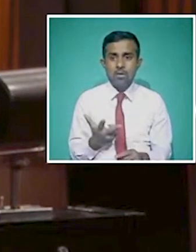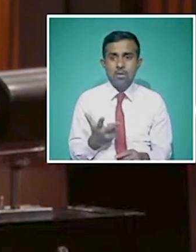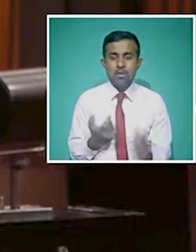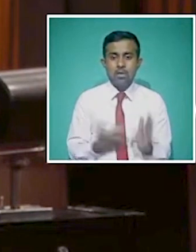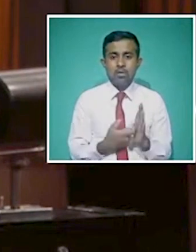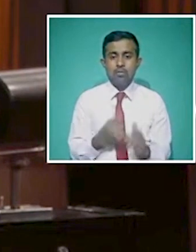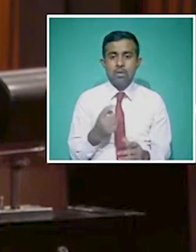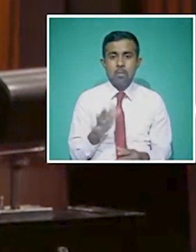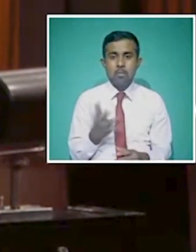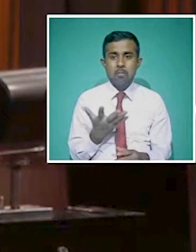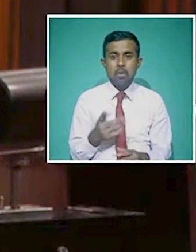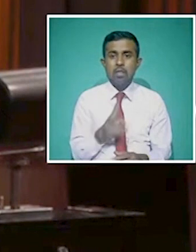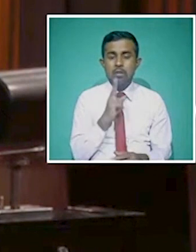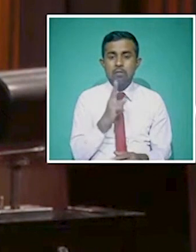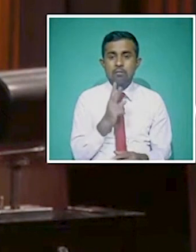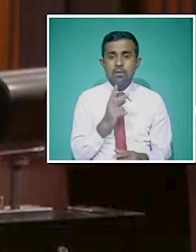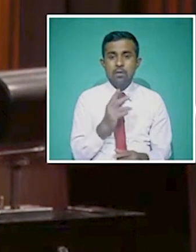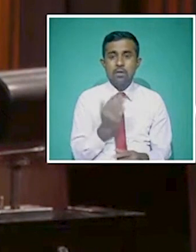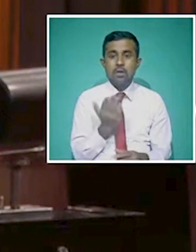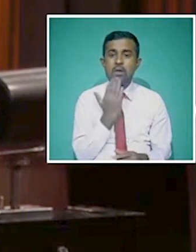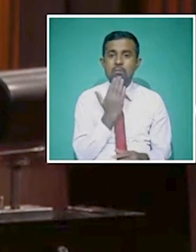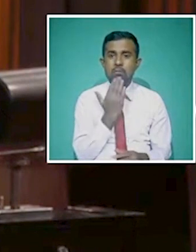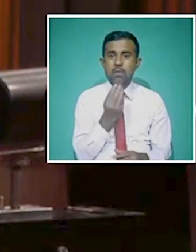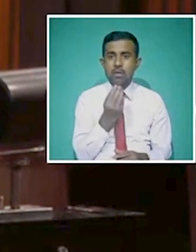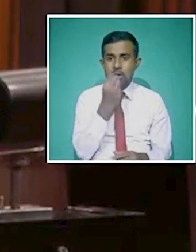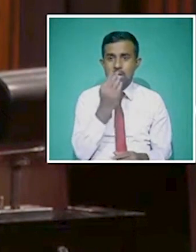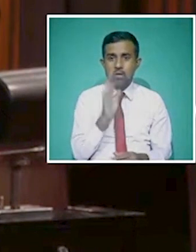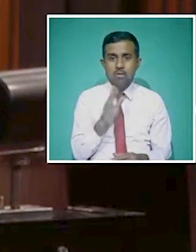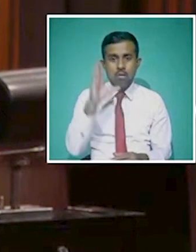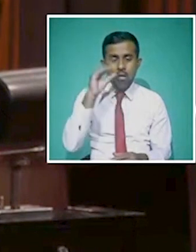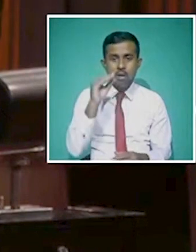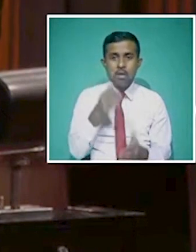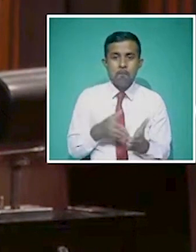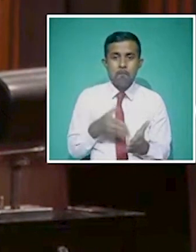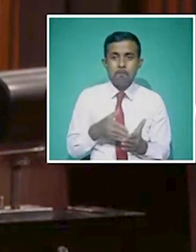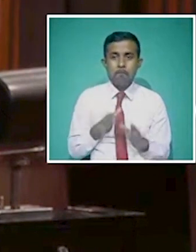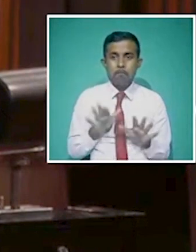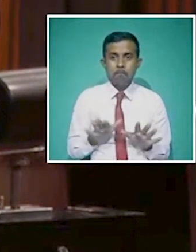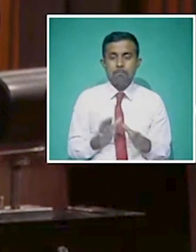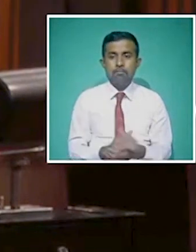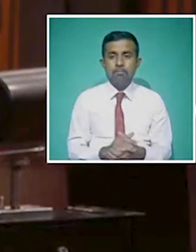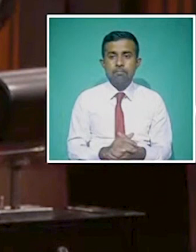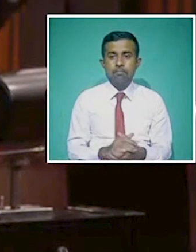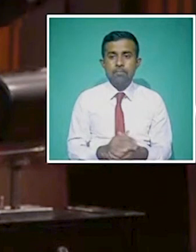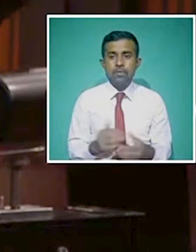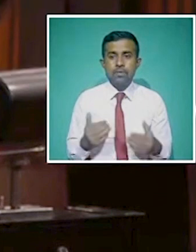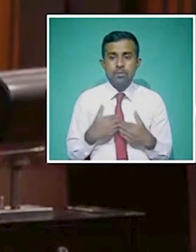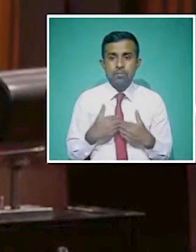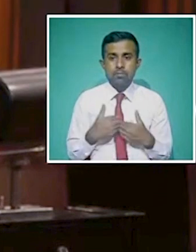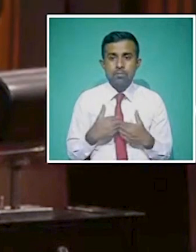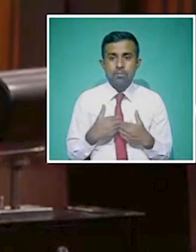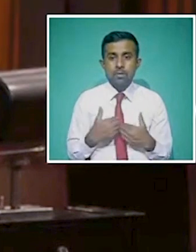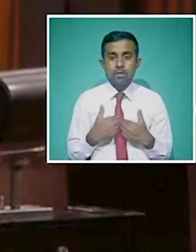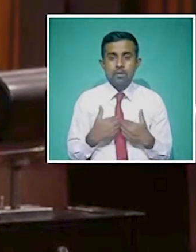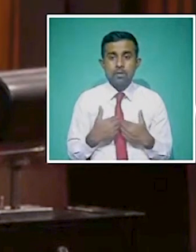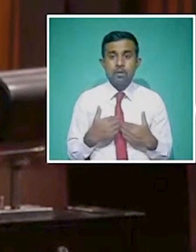කාමරේට 1500යි. දවල්ට කන්නේ ජූස් පැපල් ගෙඩියක් කාලා ඉන්නවා දවල්ට. රැයට පොඩි පාන් කෑල්ලක් කලිනව එච්චර තමයි. ඉතින් අපි අපි ඇට්‍රැක්